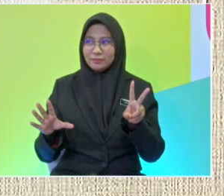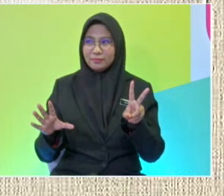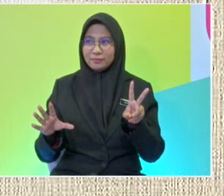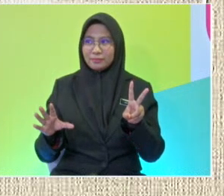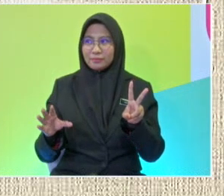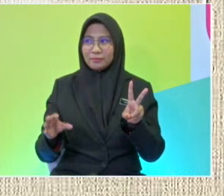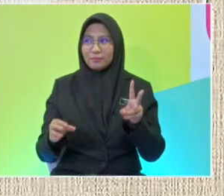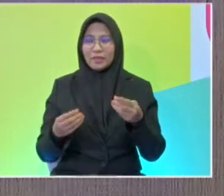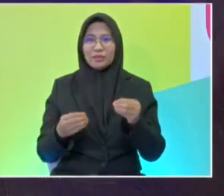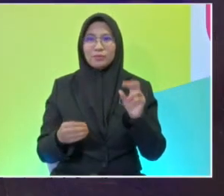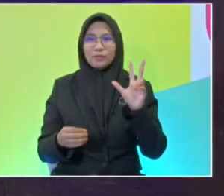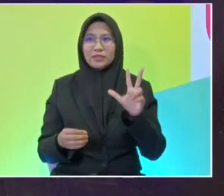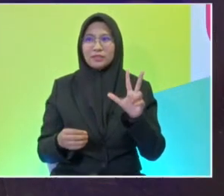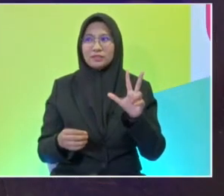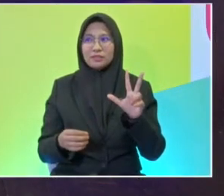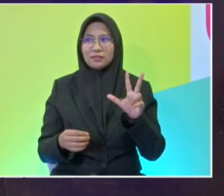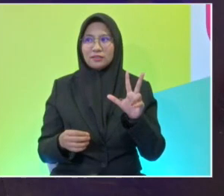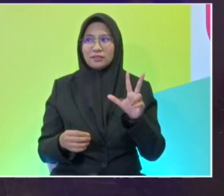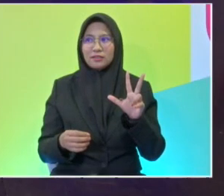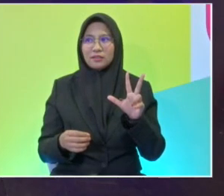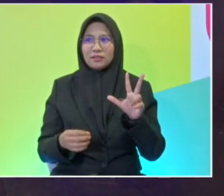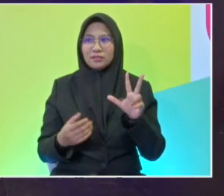memang tak ada jawab coba tak belajar lagi